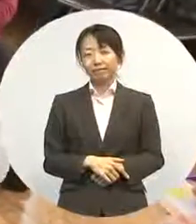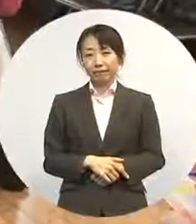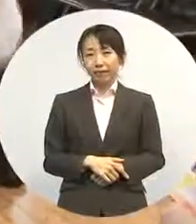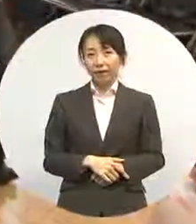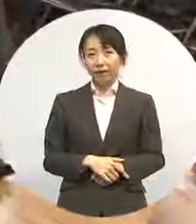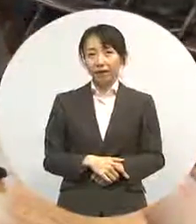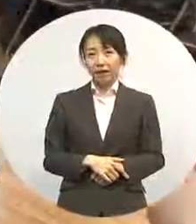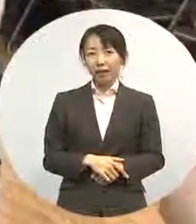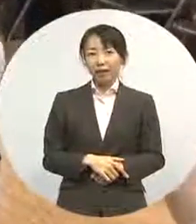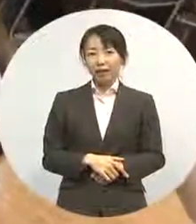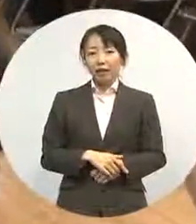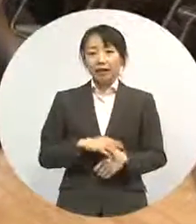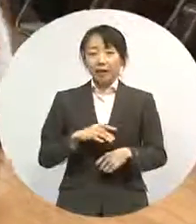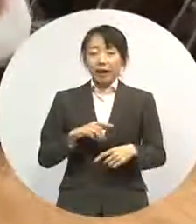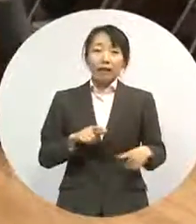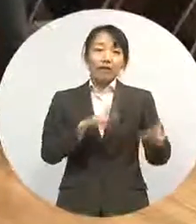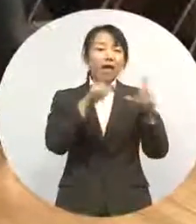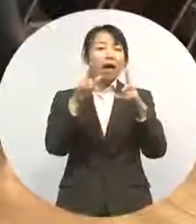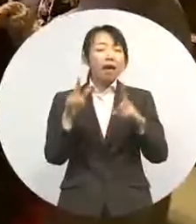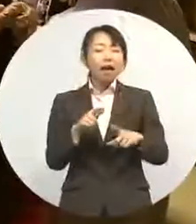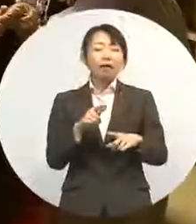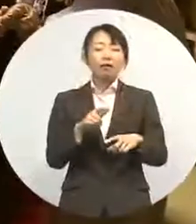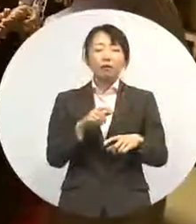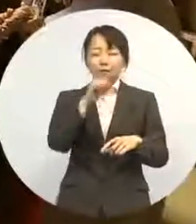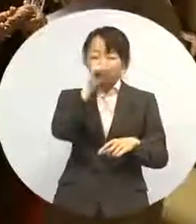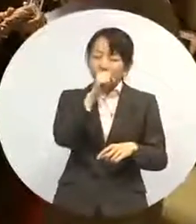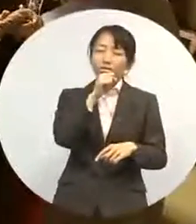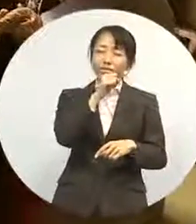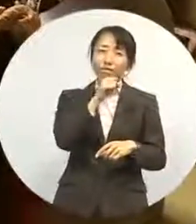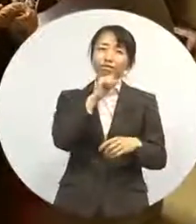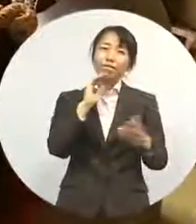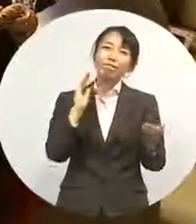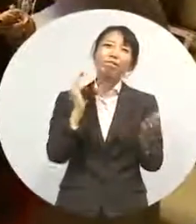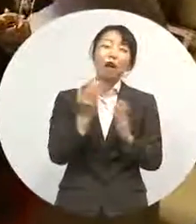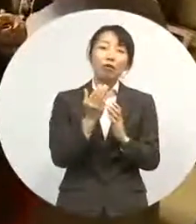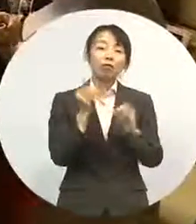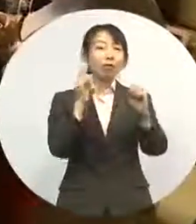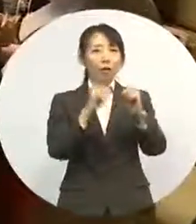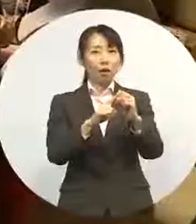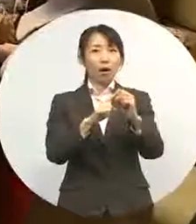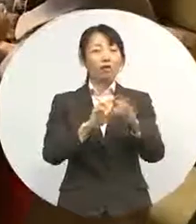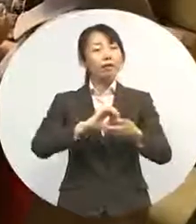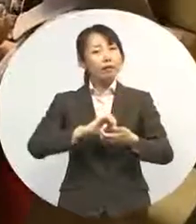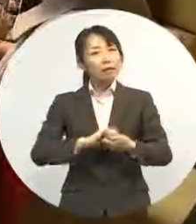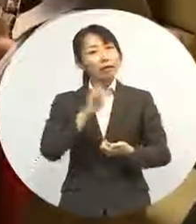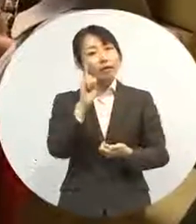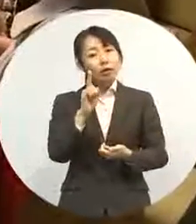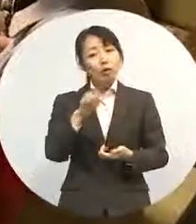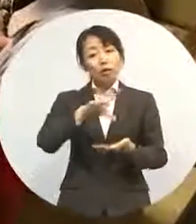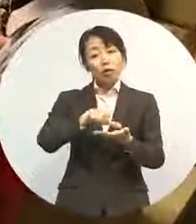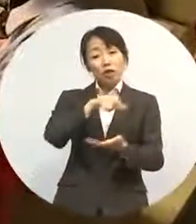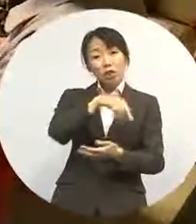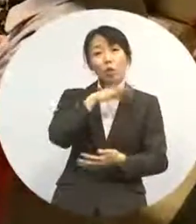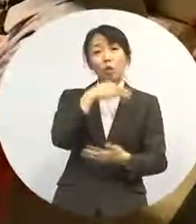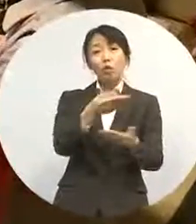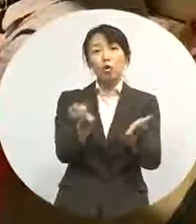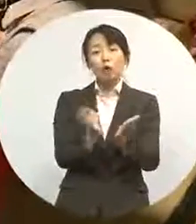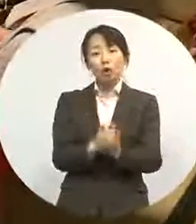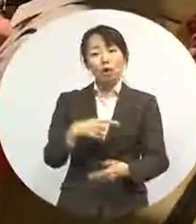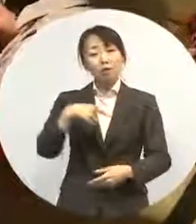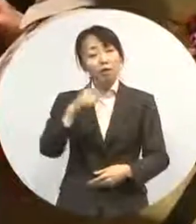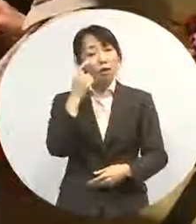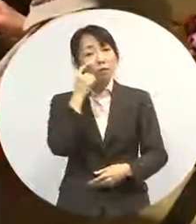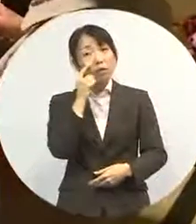今の生活をより充実したものにするため、ぜひ一度地域の老人クラブに足を運んでみてはいかが